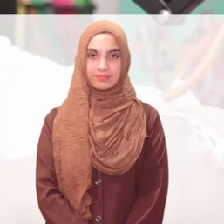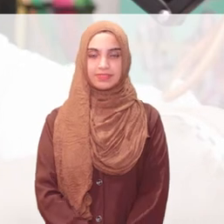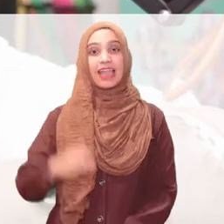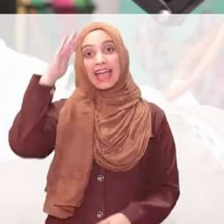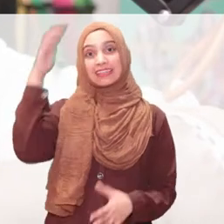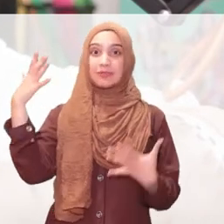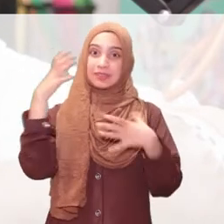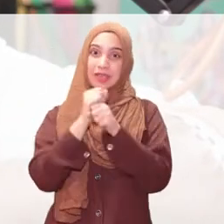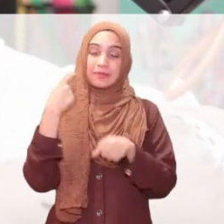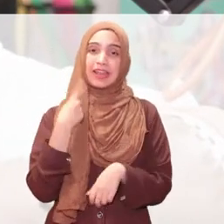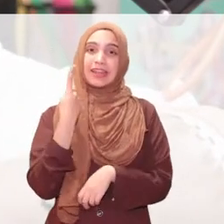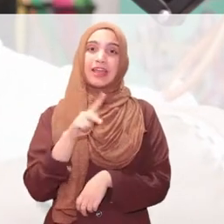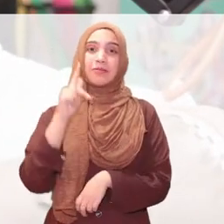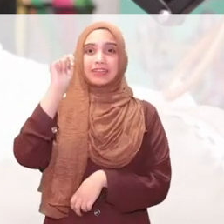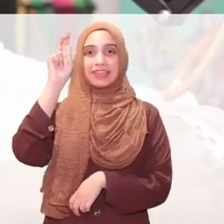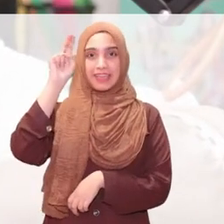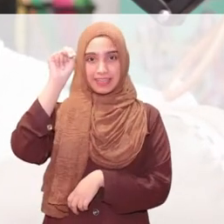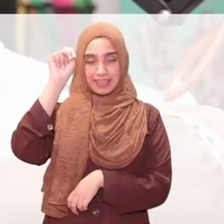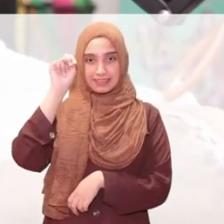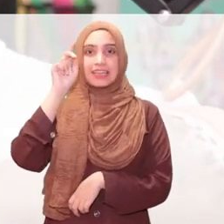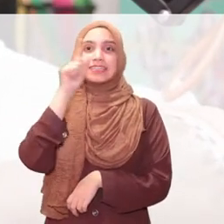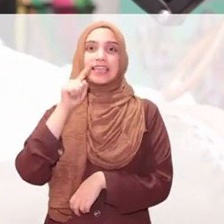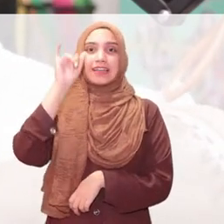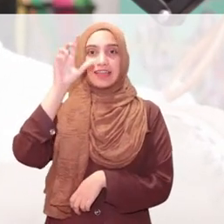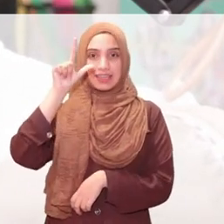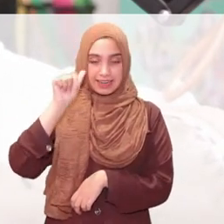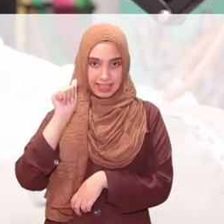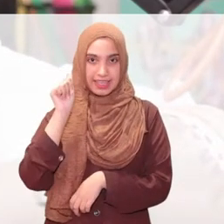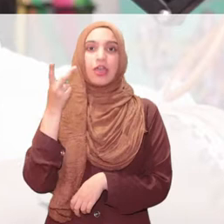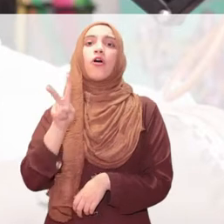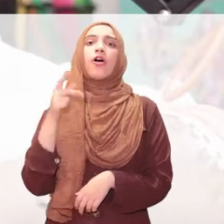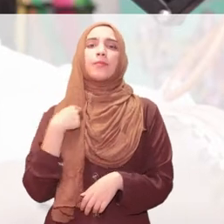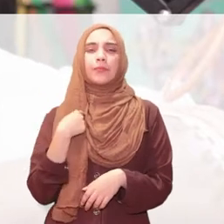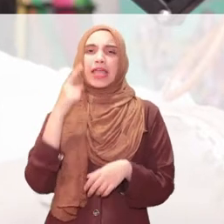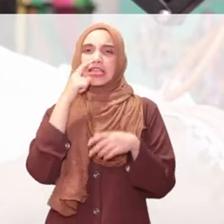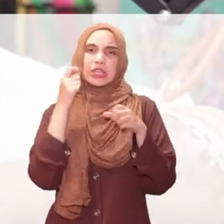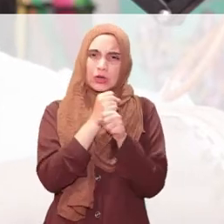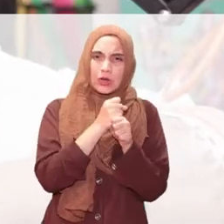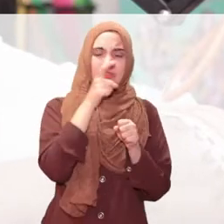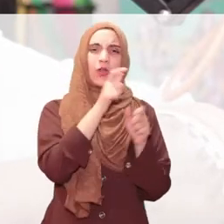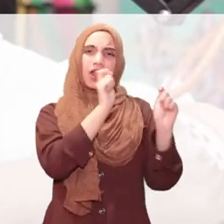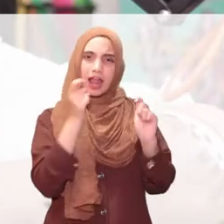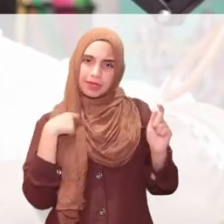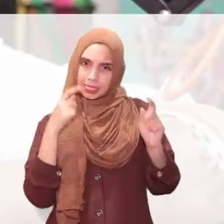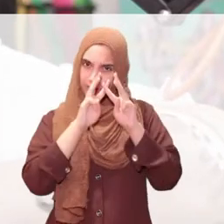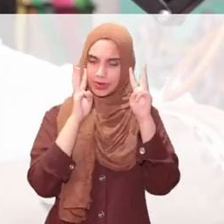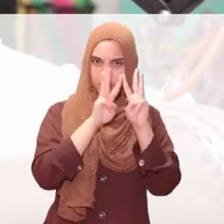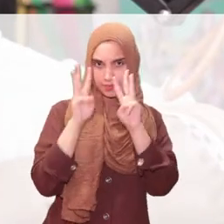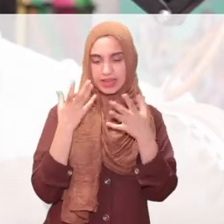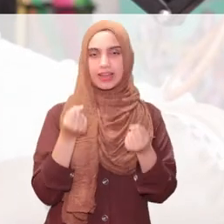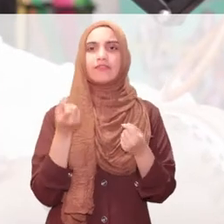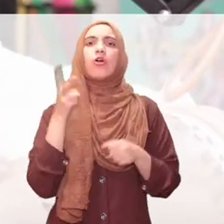कि असम एव्रीवन मैं हूं तंजिला खान अब मैं डिसेबिलिटी राइट्स एक्टिविस्ट एंड फाउंडर आफ ग्रेट थिंग्स और पीके अग्रवाल